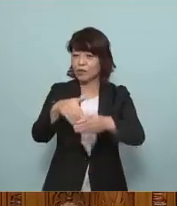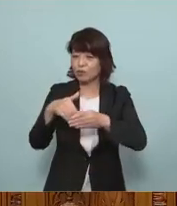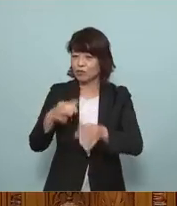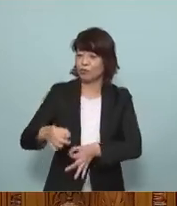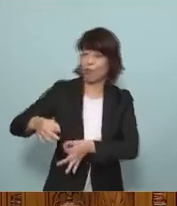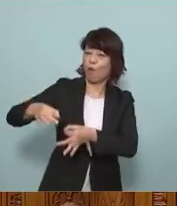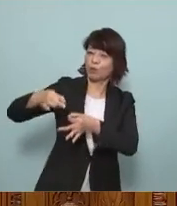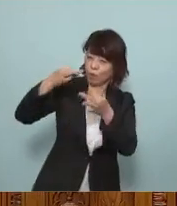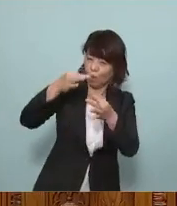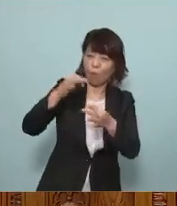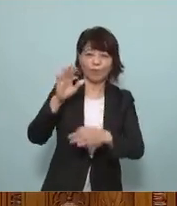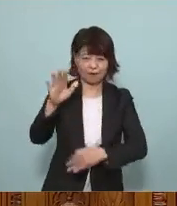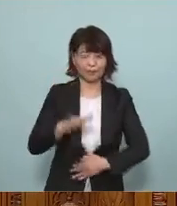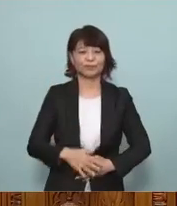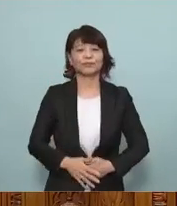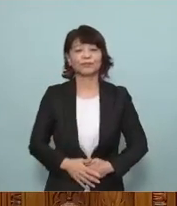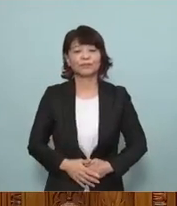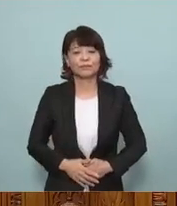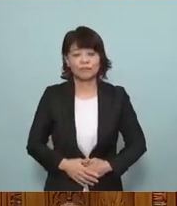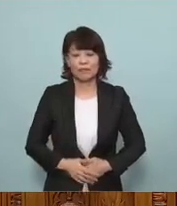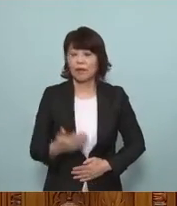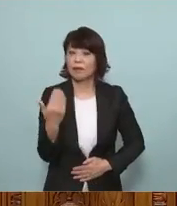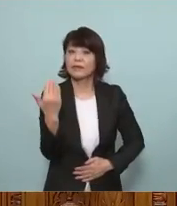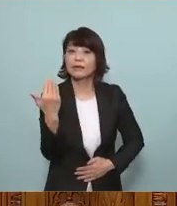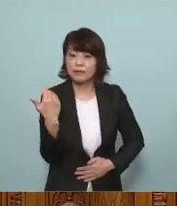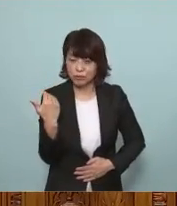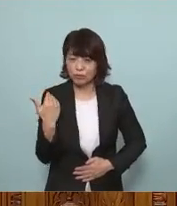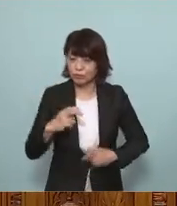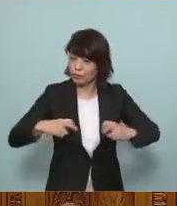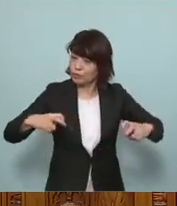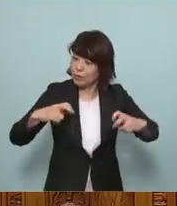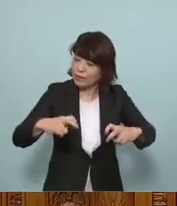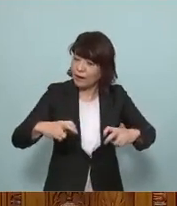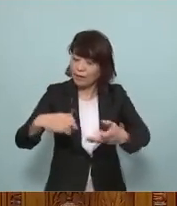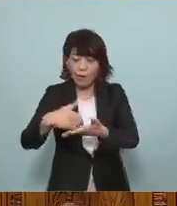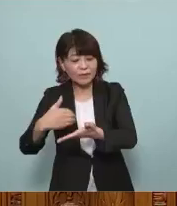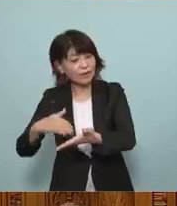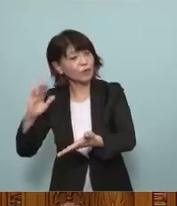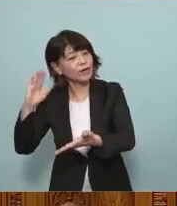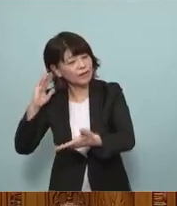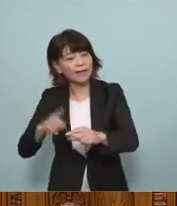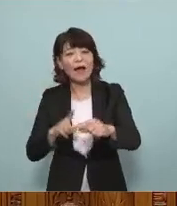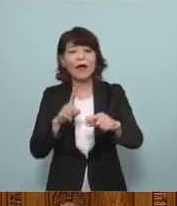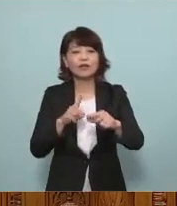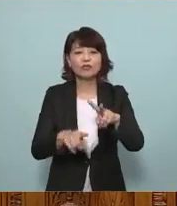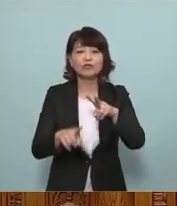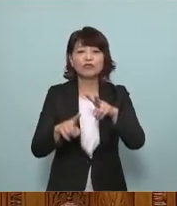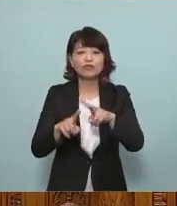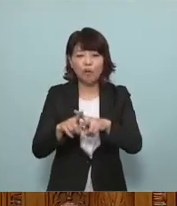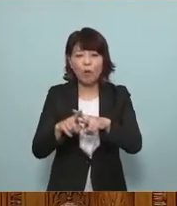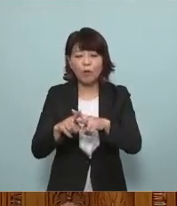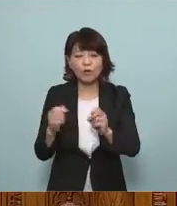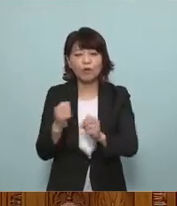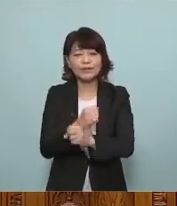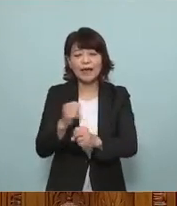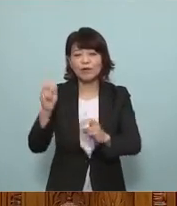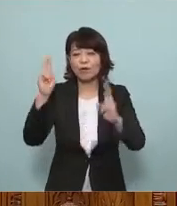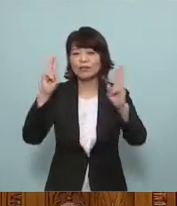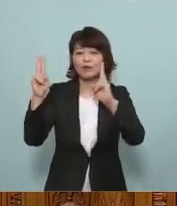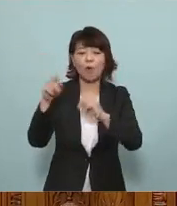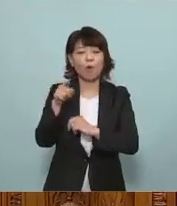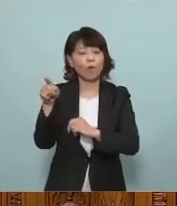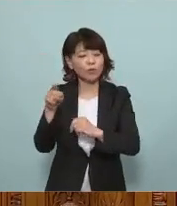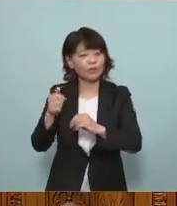賃上げです。先日車座でお話を伺った中小製造事業の社長さん